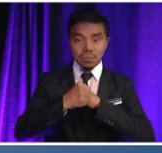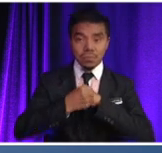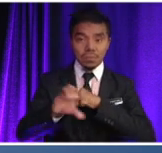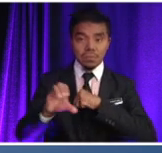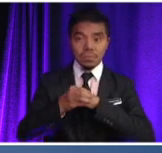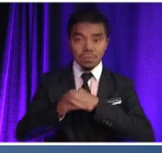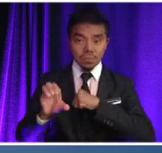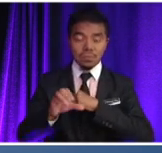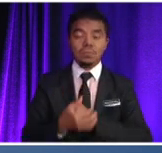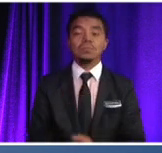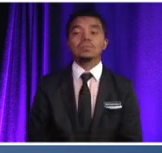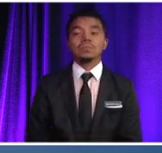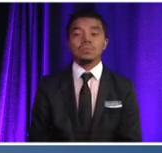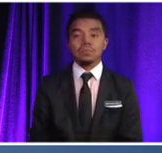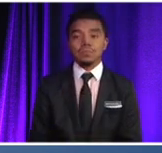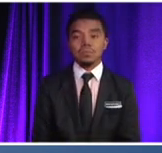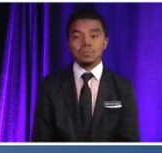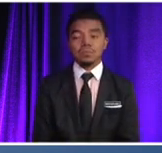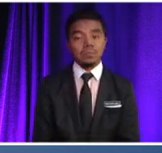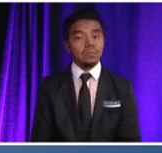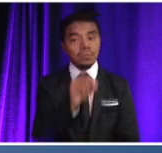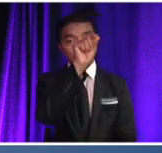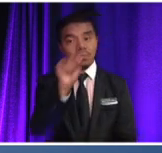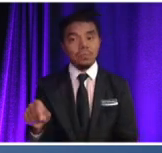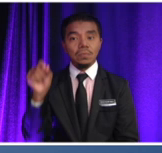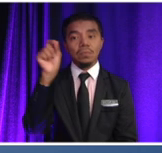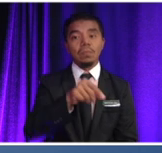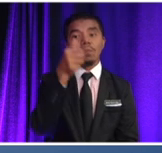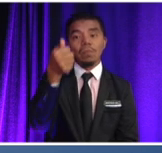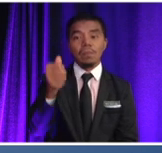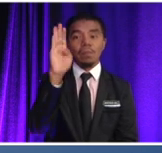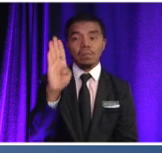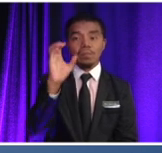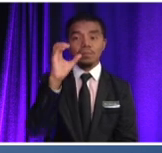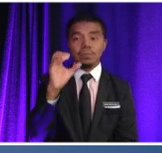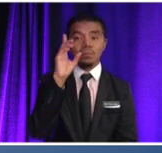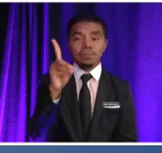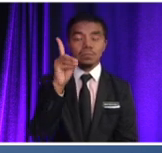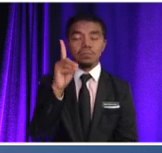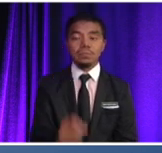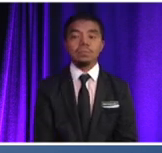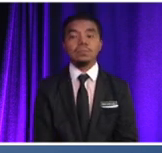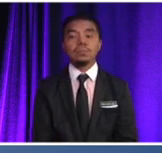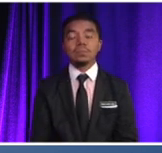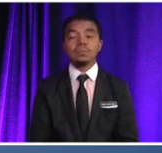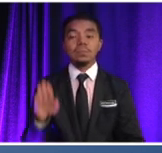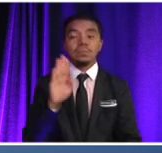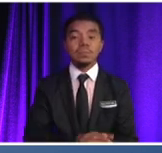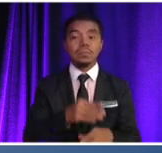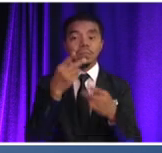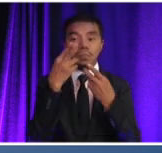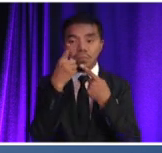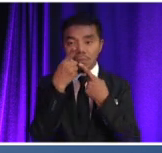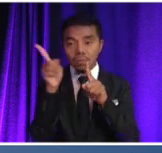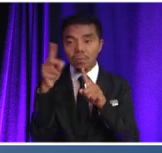padankan dengan menulis eh ABC dan D di ruang jawaban Oke jadi kita